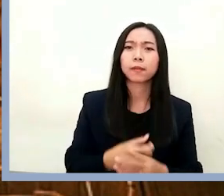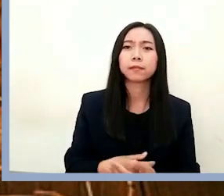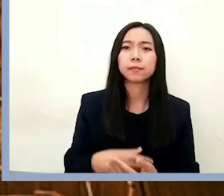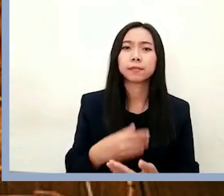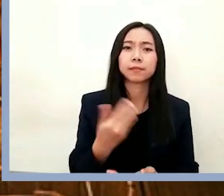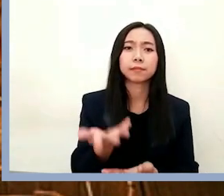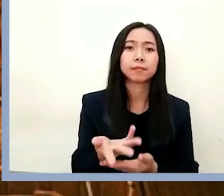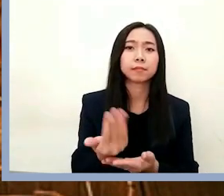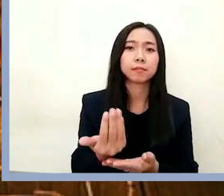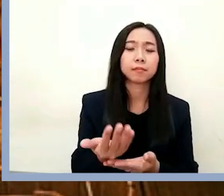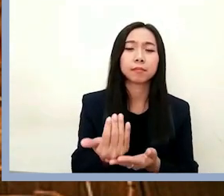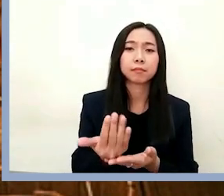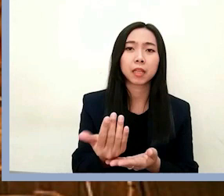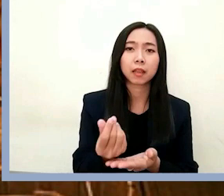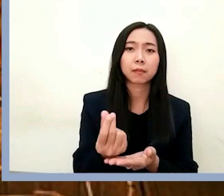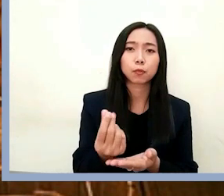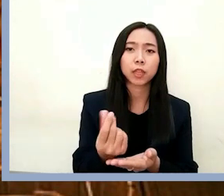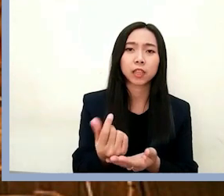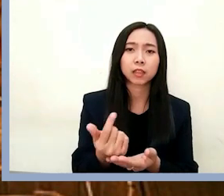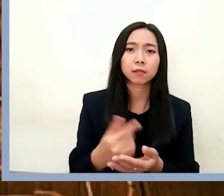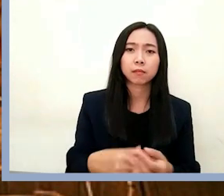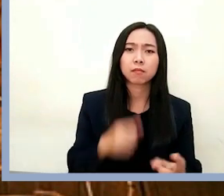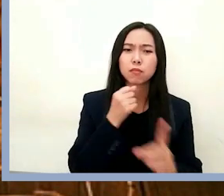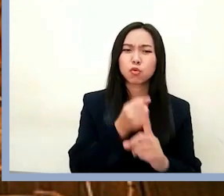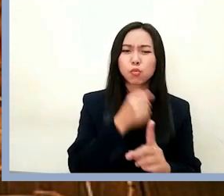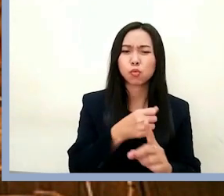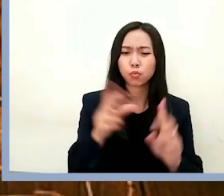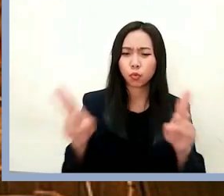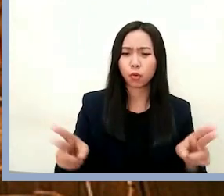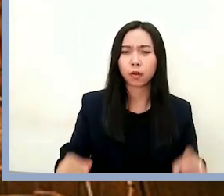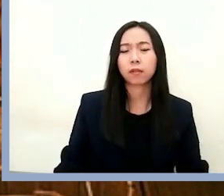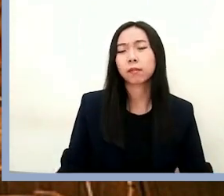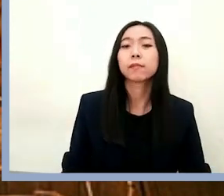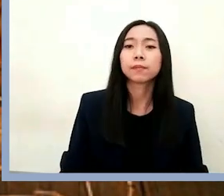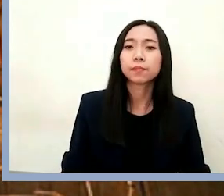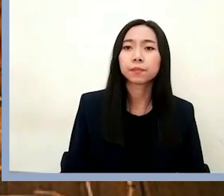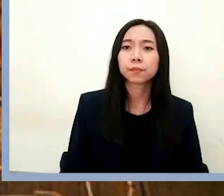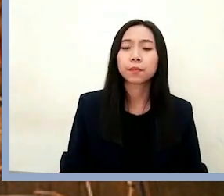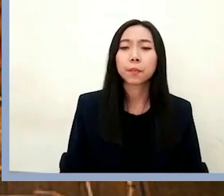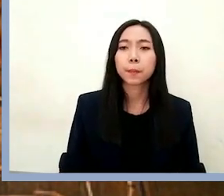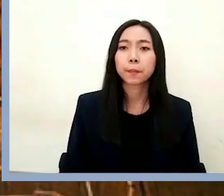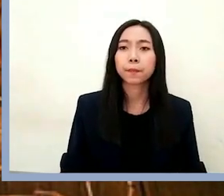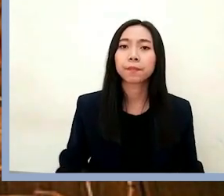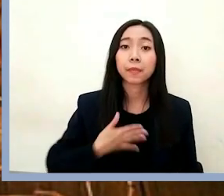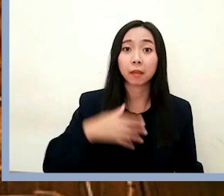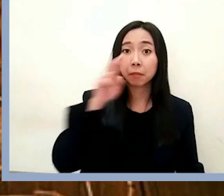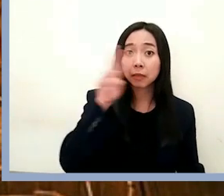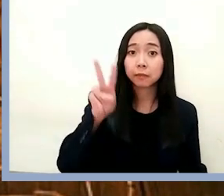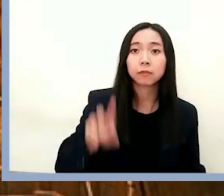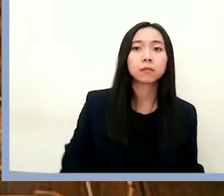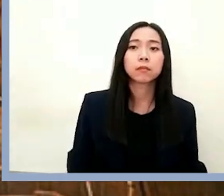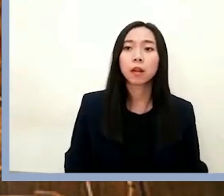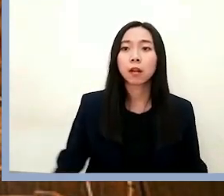oleh pihak aparat saudara-saudara saya juga pernah menjumpai orang-orang